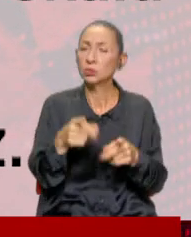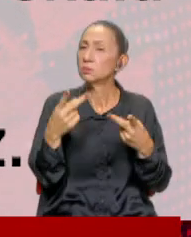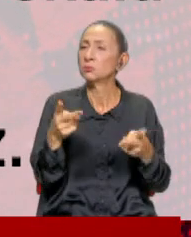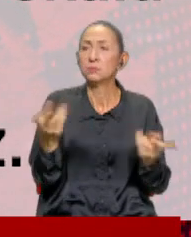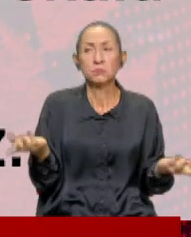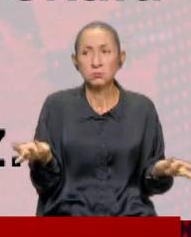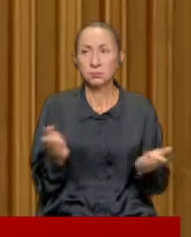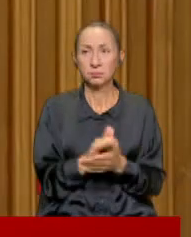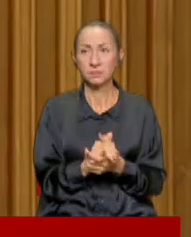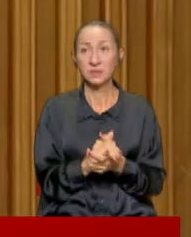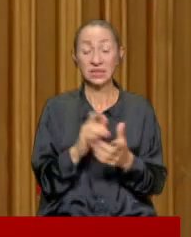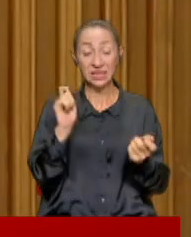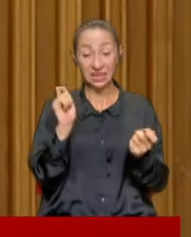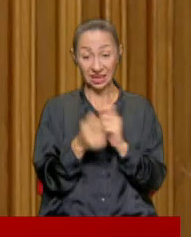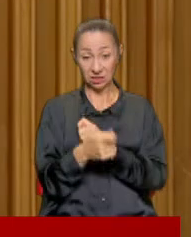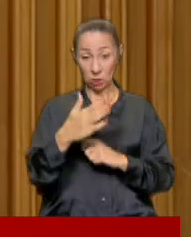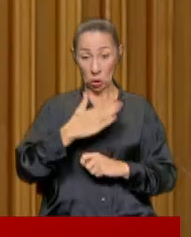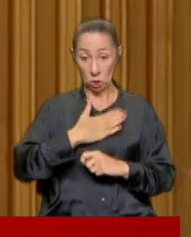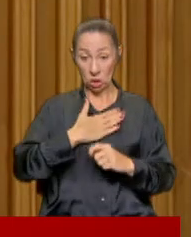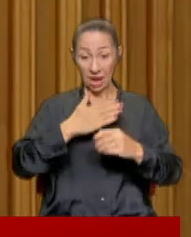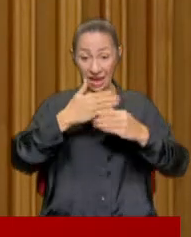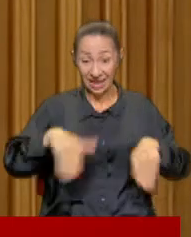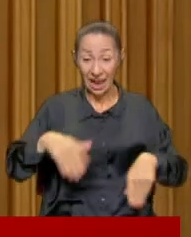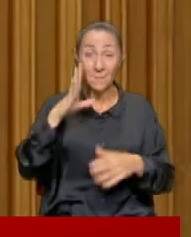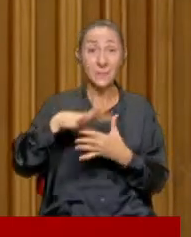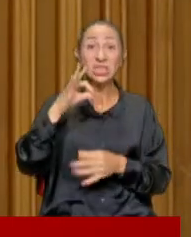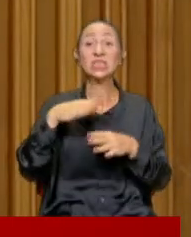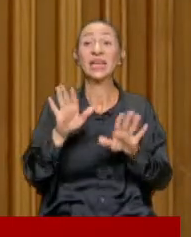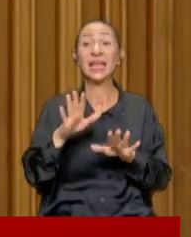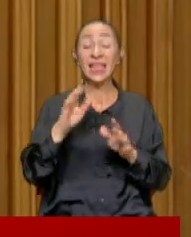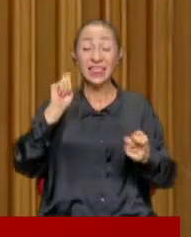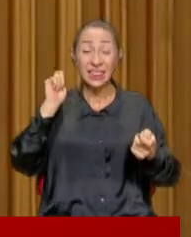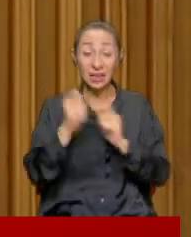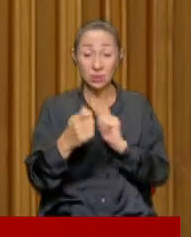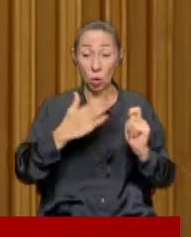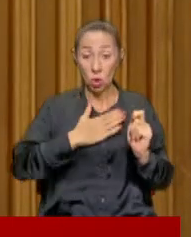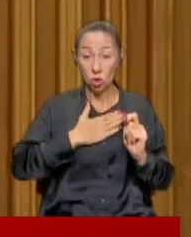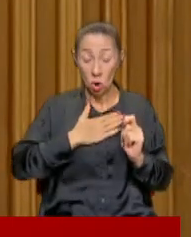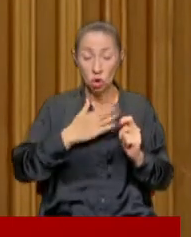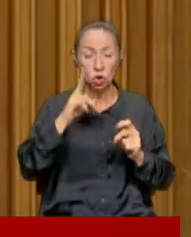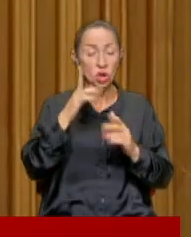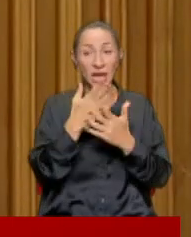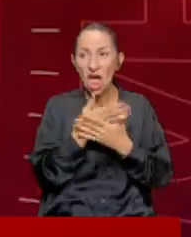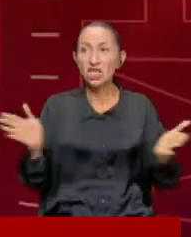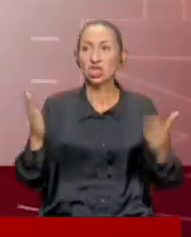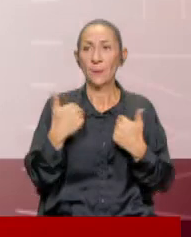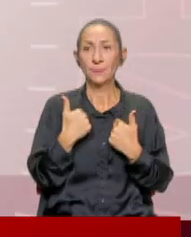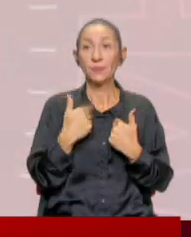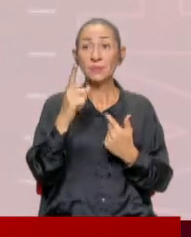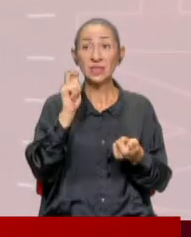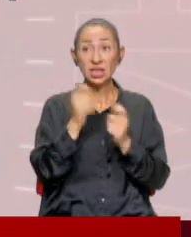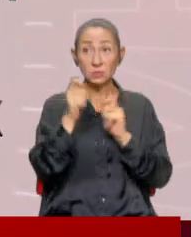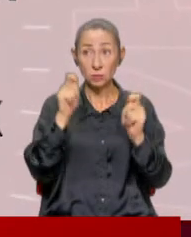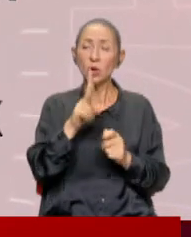da bir araya gelebiliriz. Değişimin önünü tıkayan bir kişi değil, değişimin önünü sonuna kadar açacağım. Bir